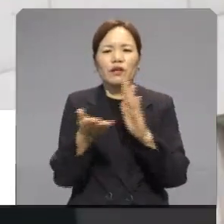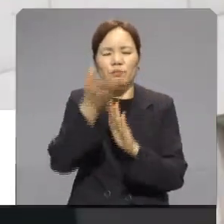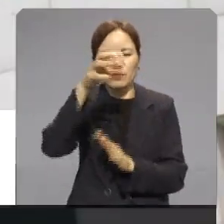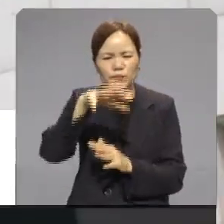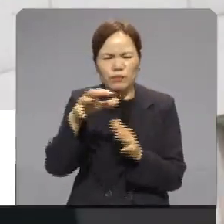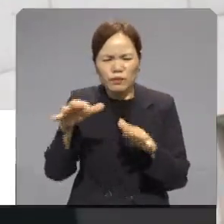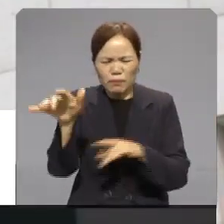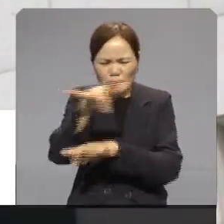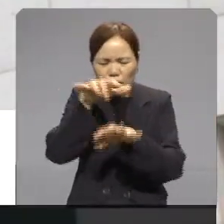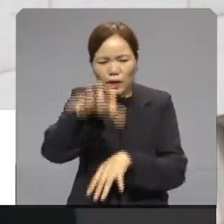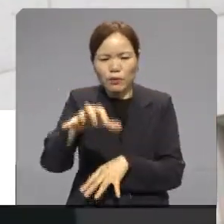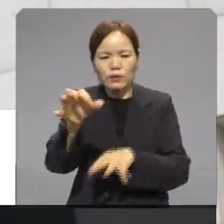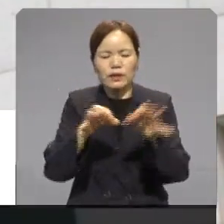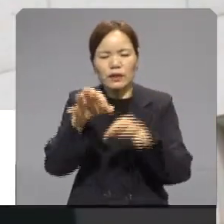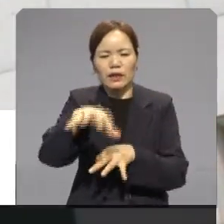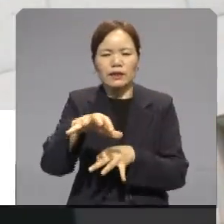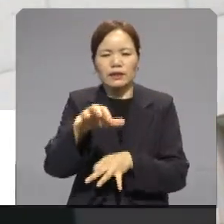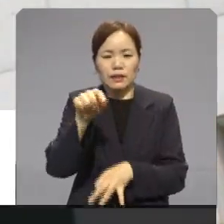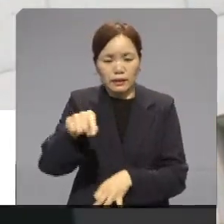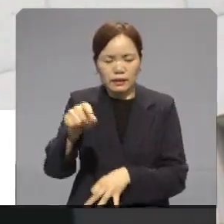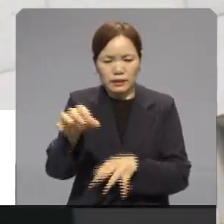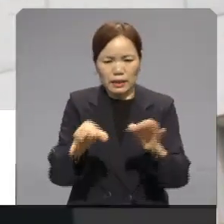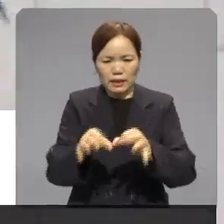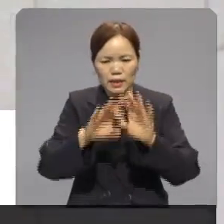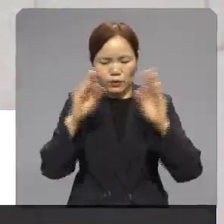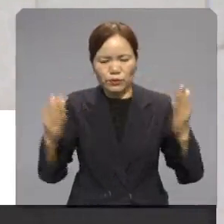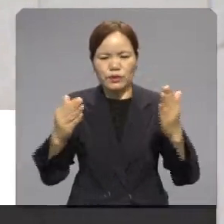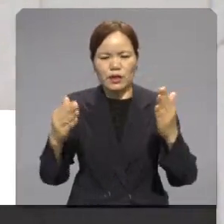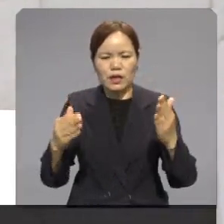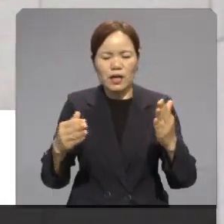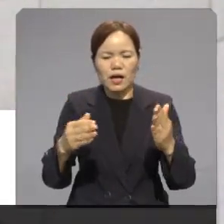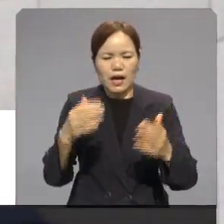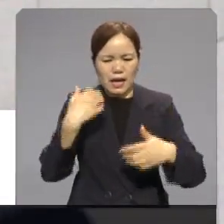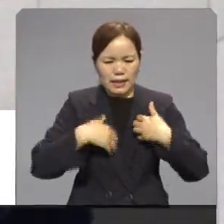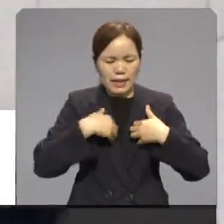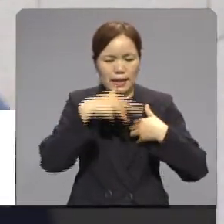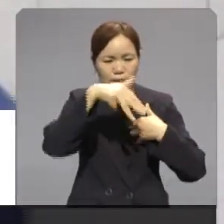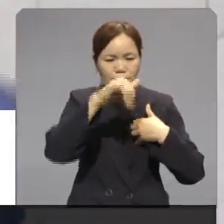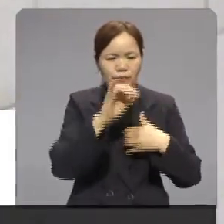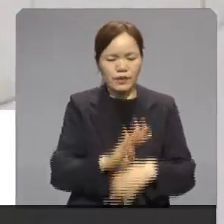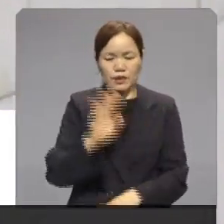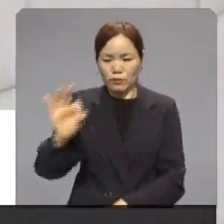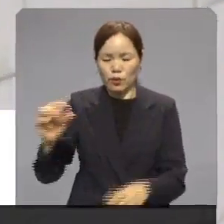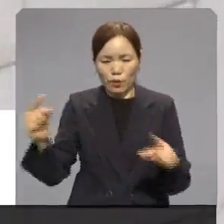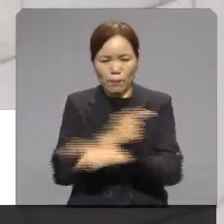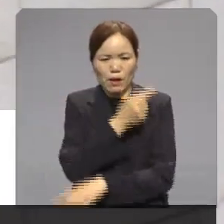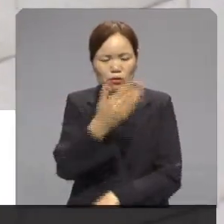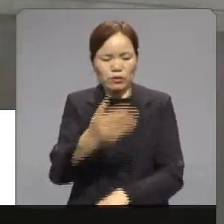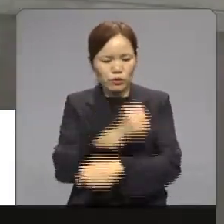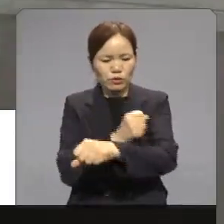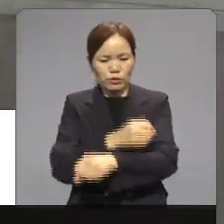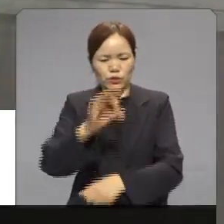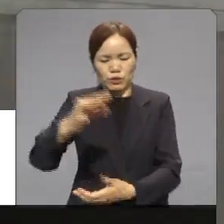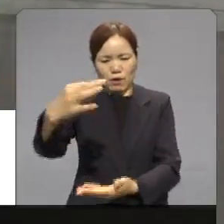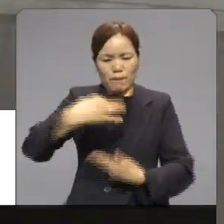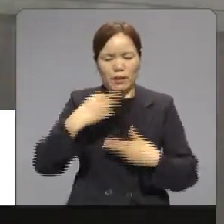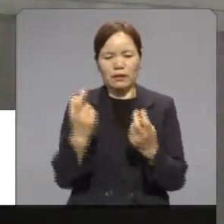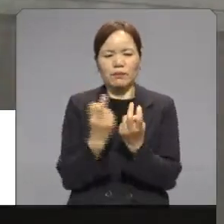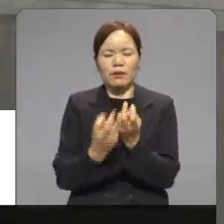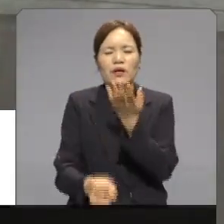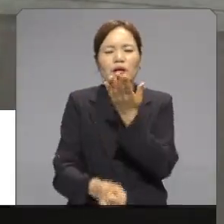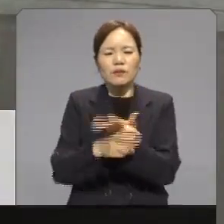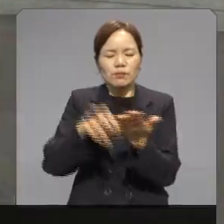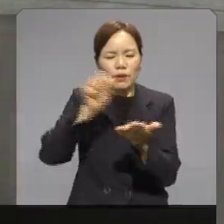일대 상가에서 홀던 법을 개선한 뒤 게임칩을 돈으로 환전해 주고 수수료를 챙기는 수법으로 불법